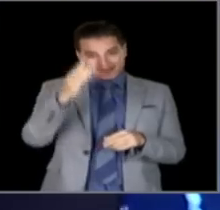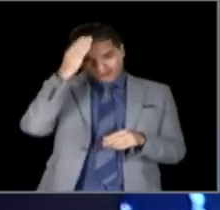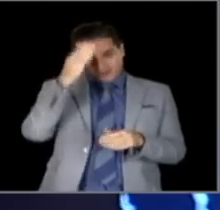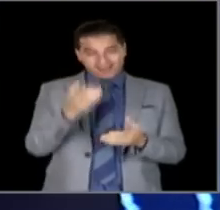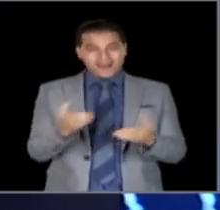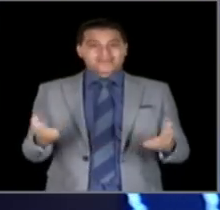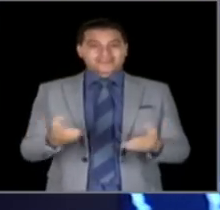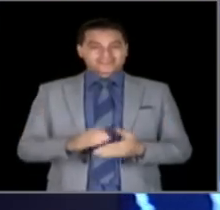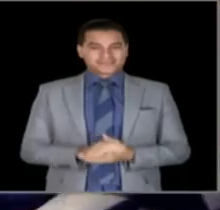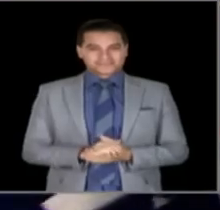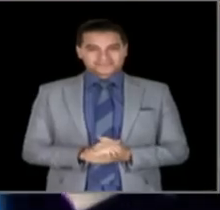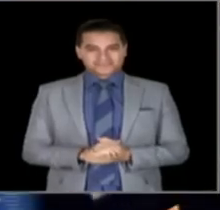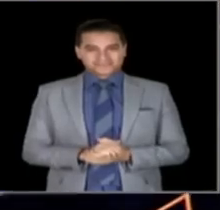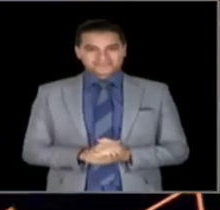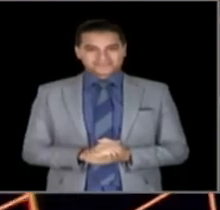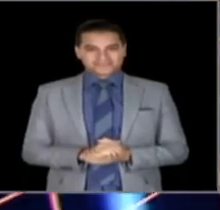برنامج العباقره.